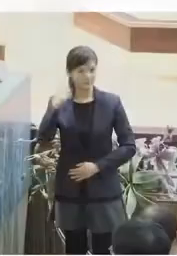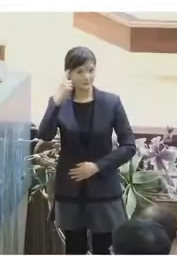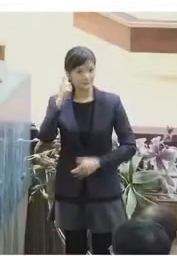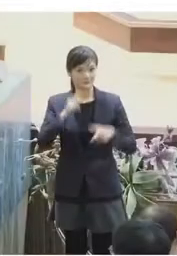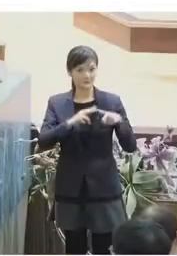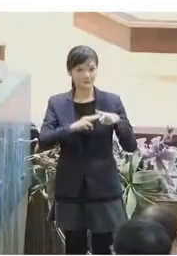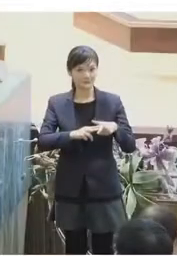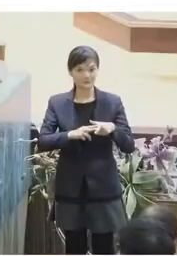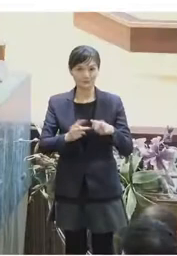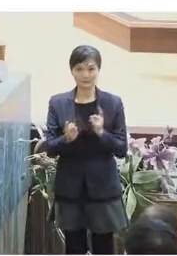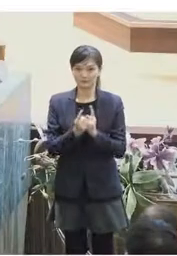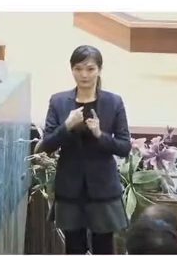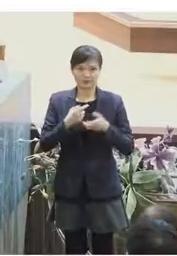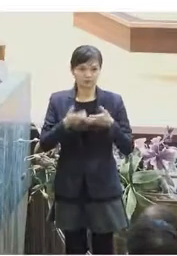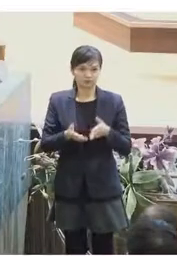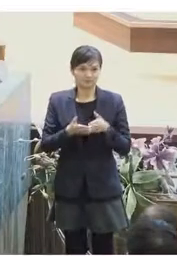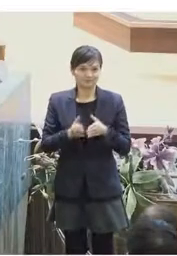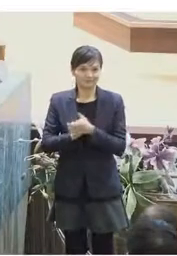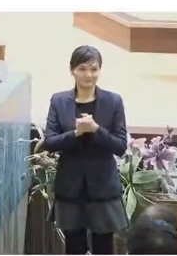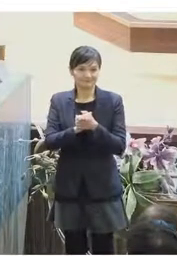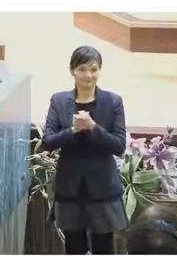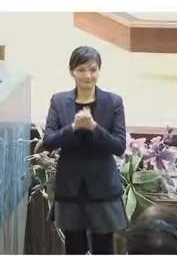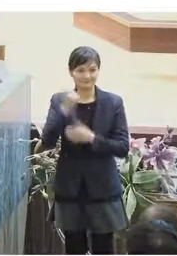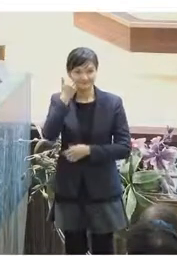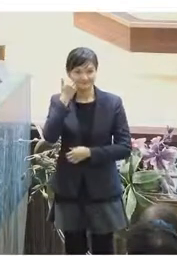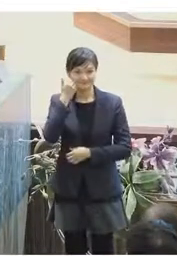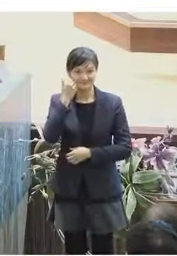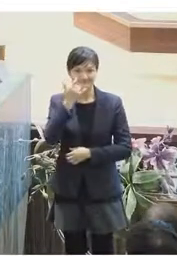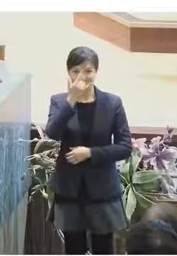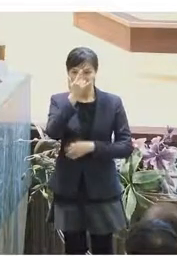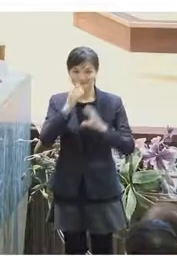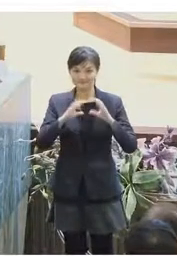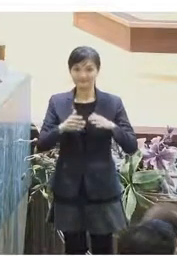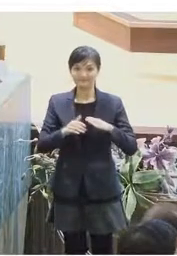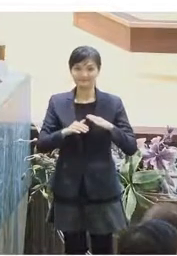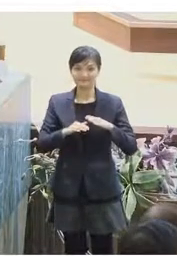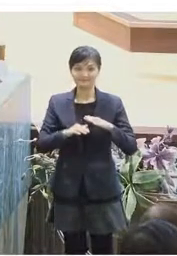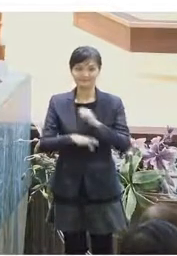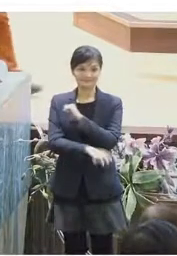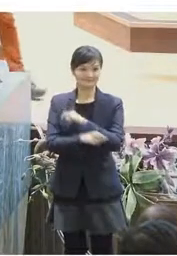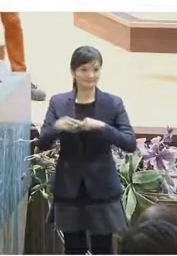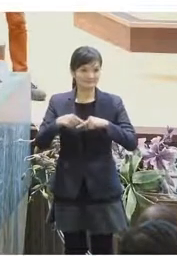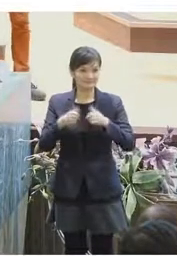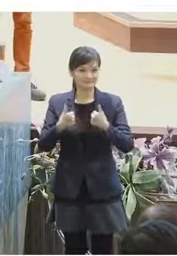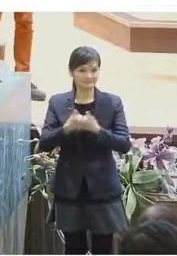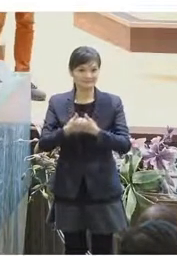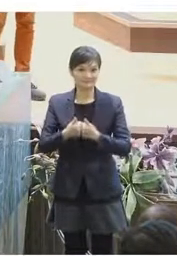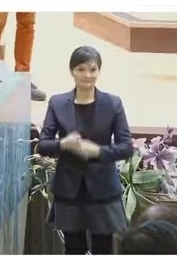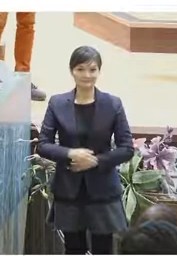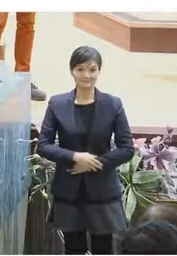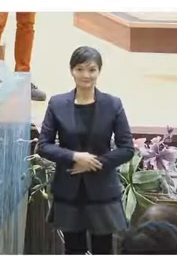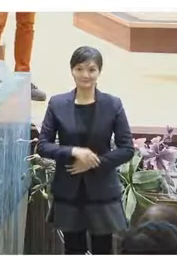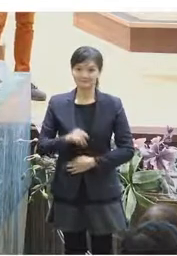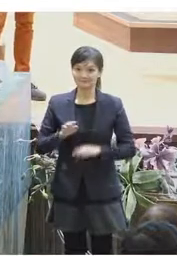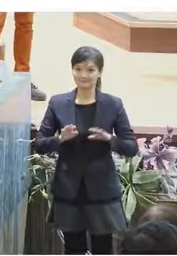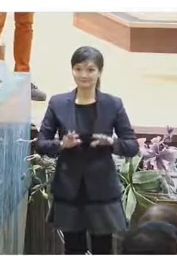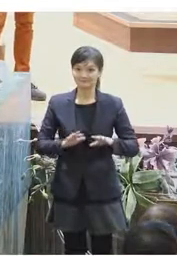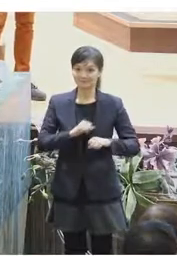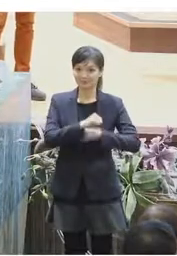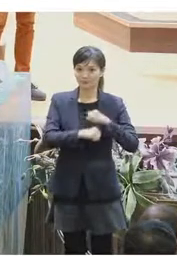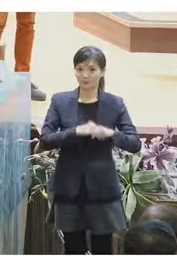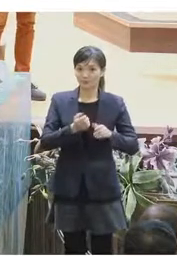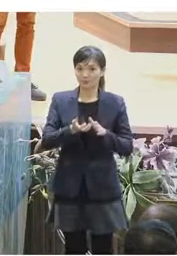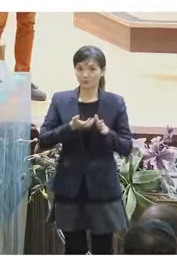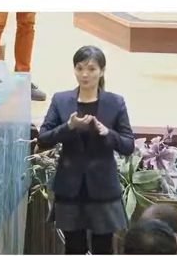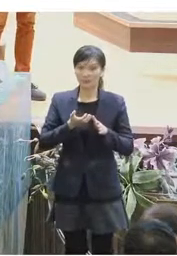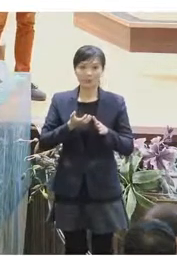绍一个对我们非常重要的合作伙伴，是德国的腓特烈瑙曼基金会。 在这个活动筹办的初期，